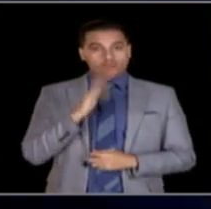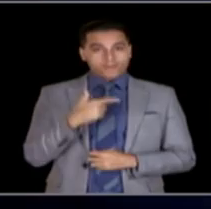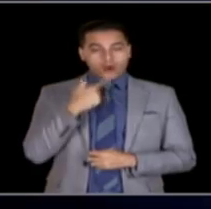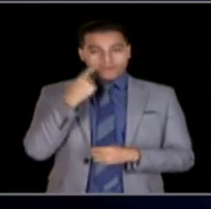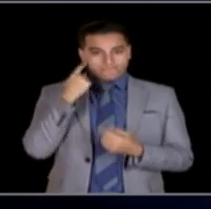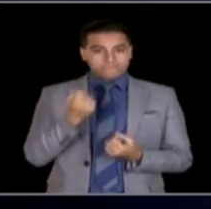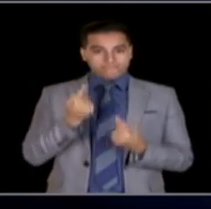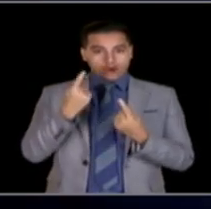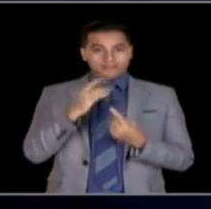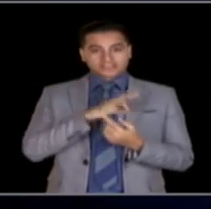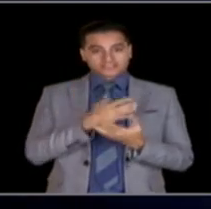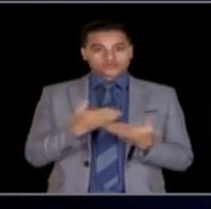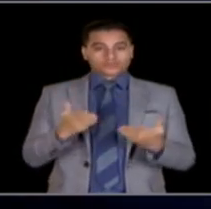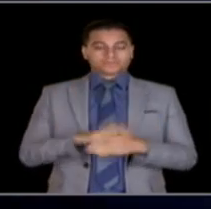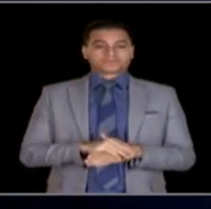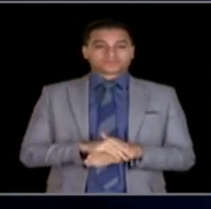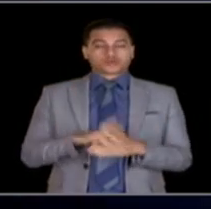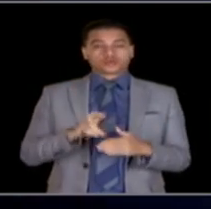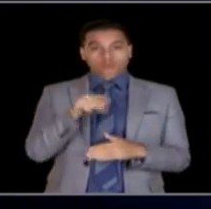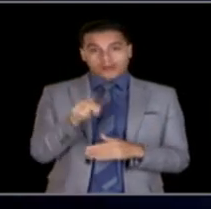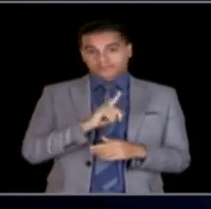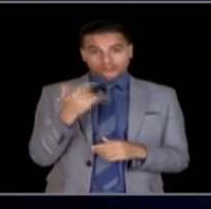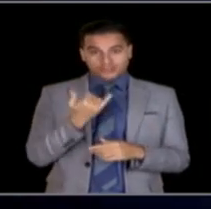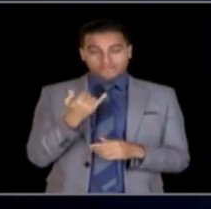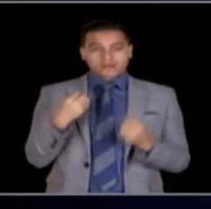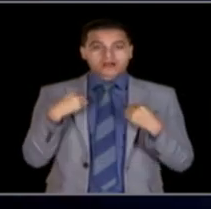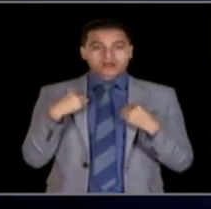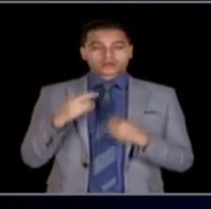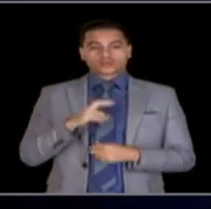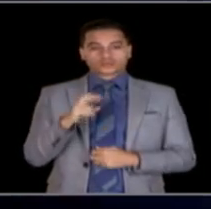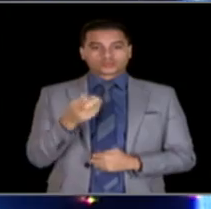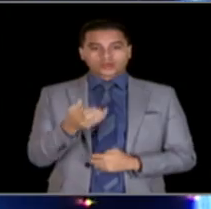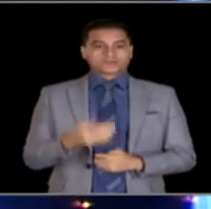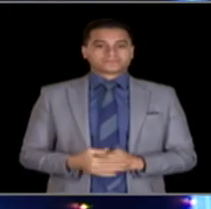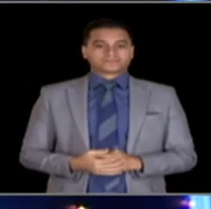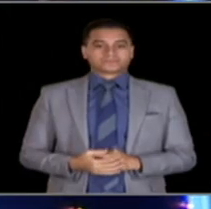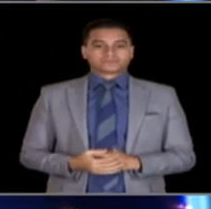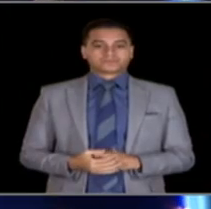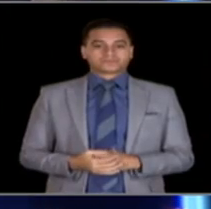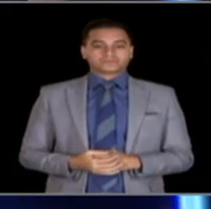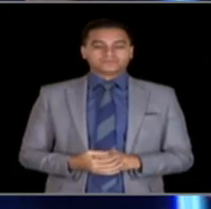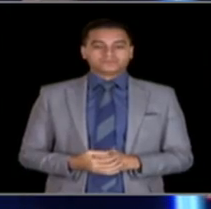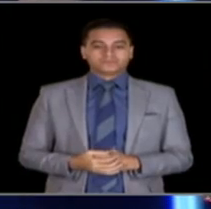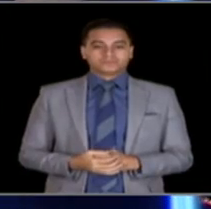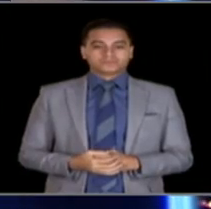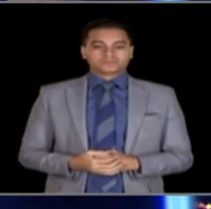معلومة تفيدكم. سؤال مش سهل، رياضة. والسؤال هو: